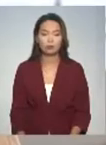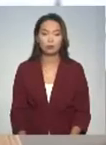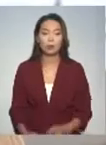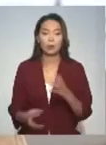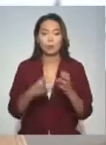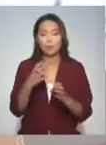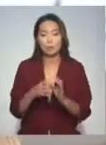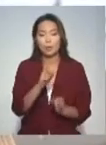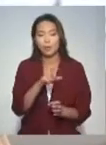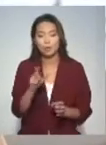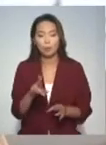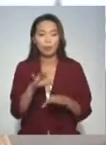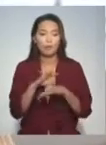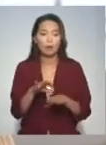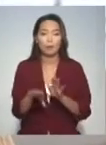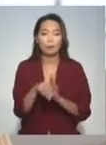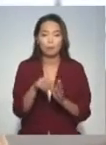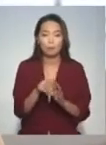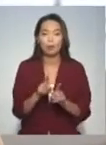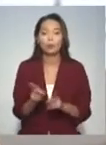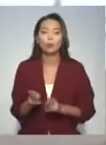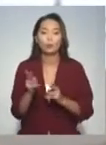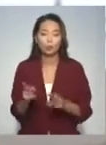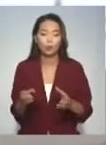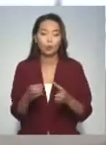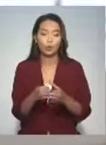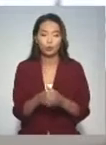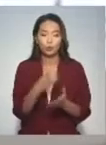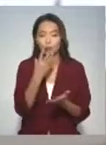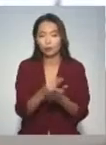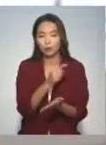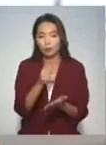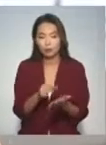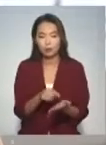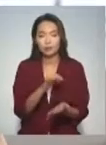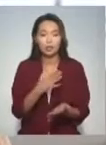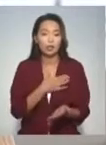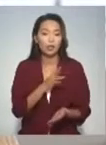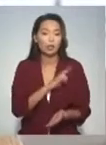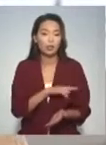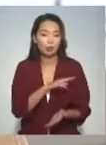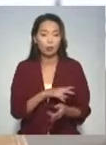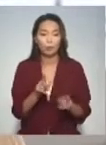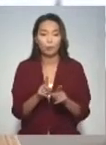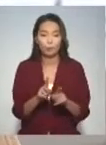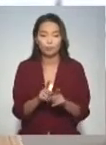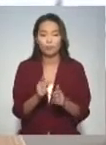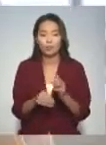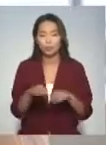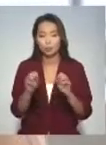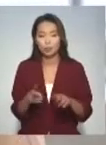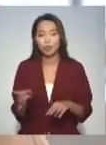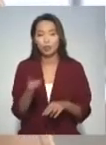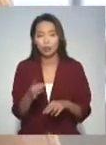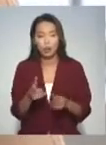Международные эксперты по проведению выборов тоже приезжают в штаб, чтобы задать свои вопросы и оценить нашу деятельность. Наши специалисты в регионах готовы